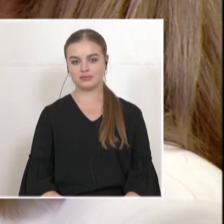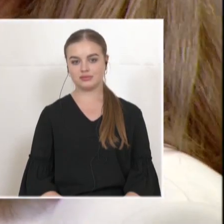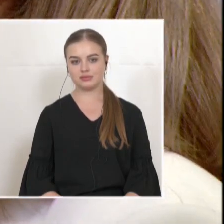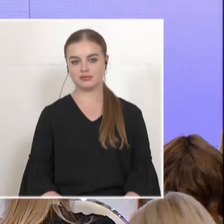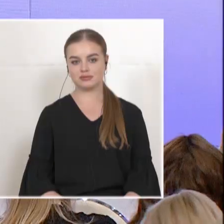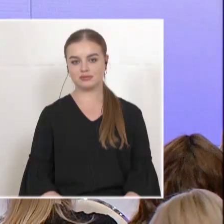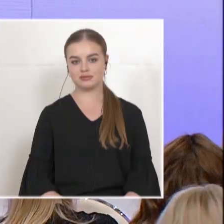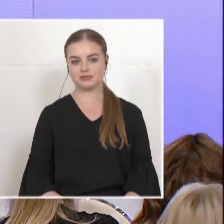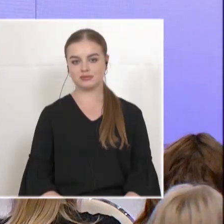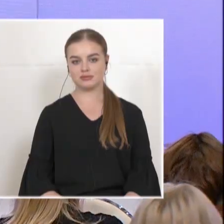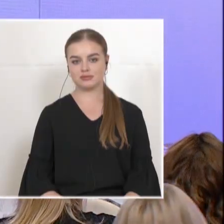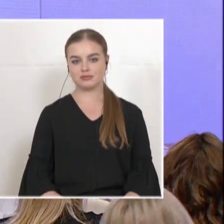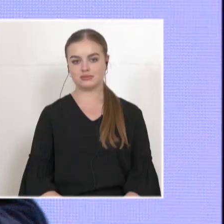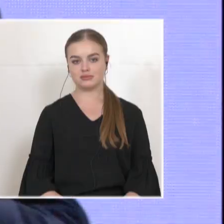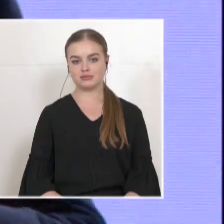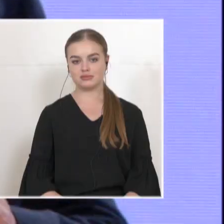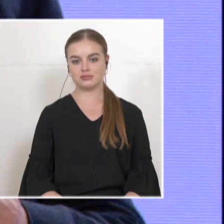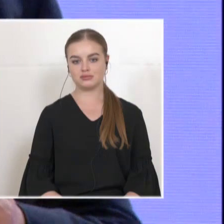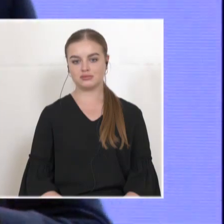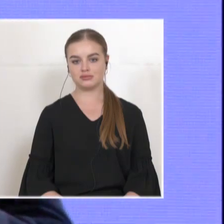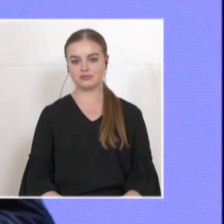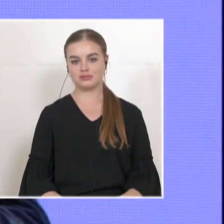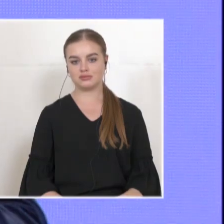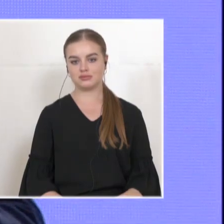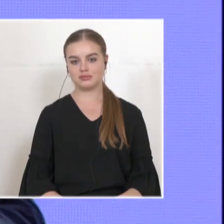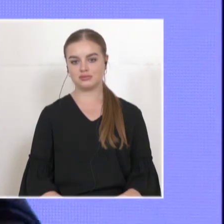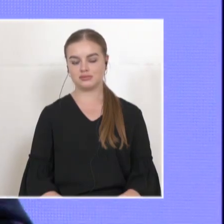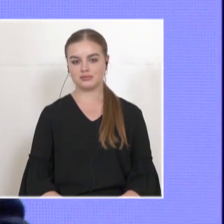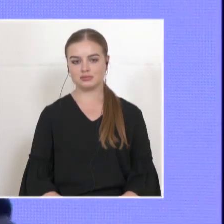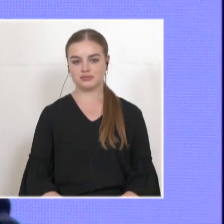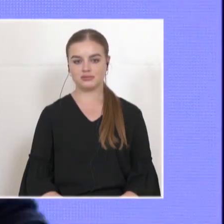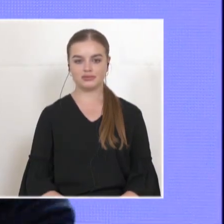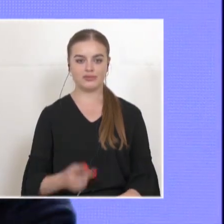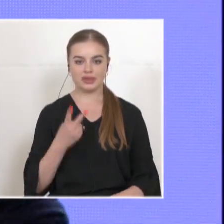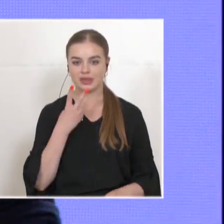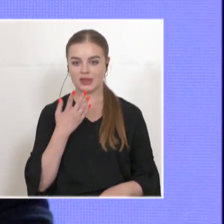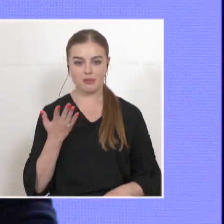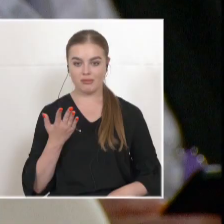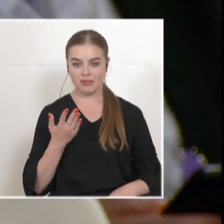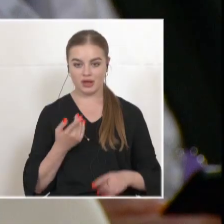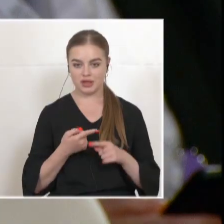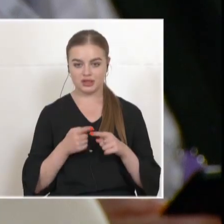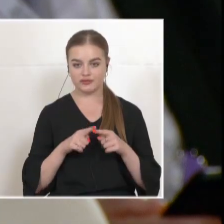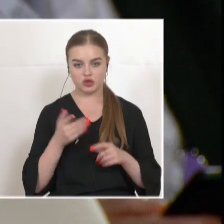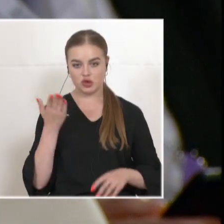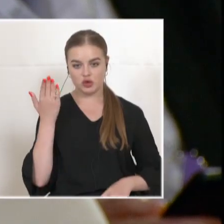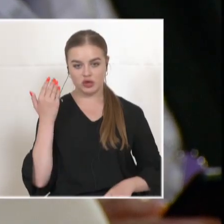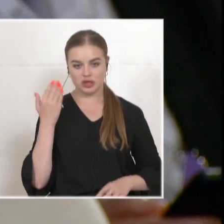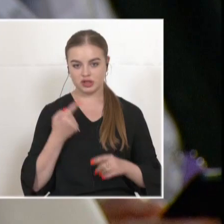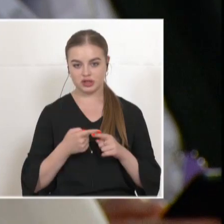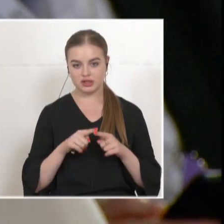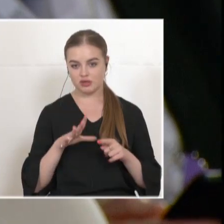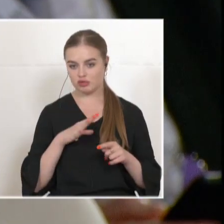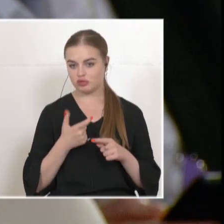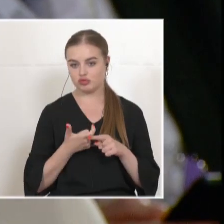I hadn't seen that before. It left me a bit shaken. Я не бачив цього раніше. Це було неймовірно